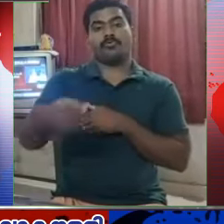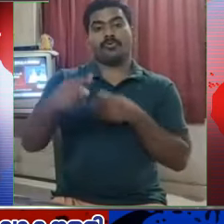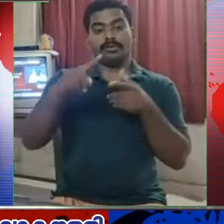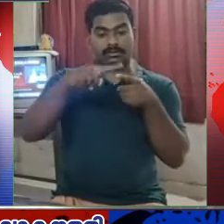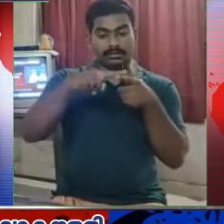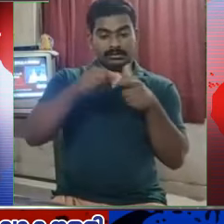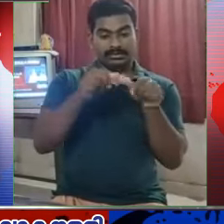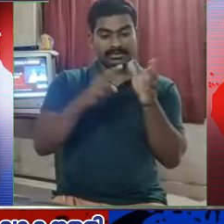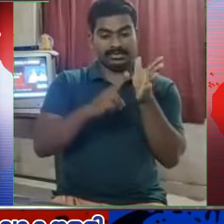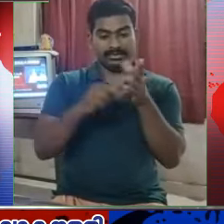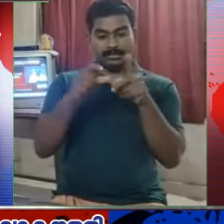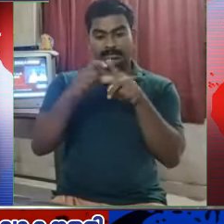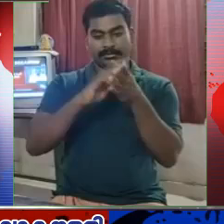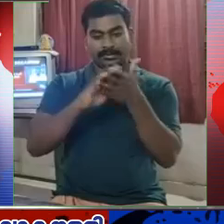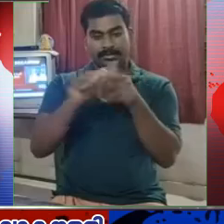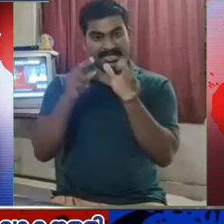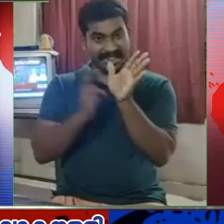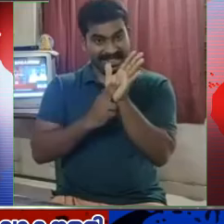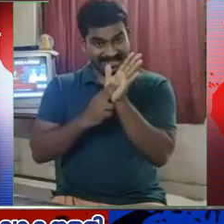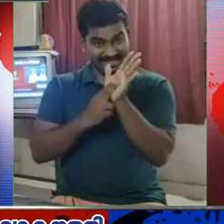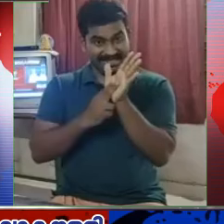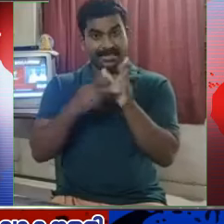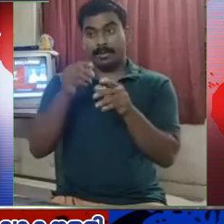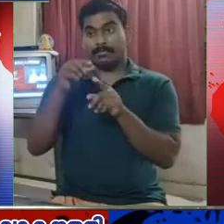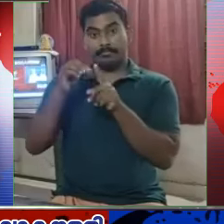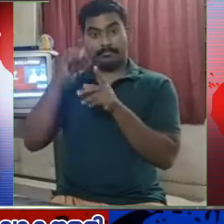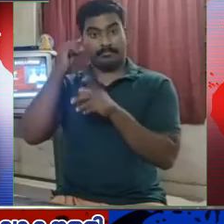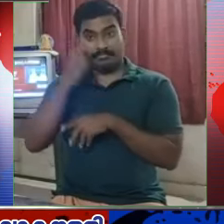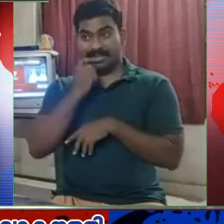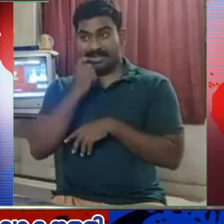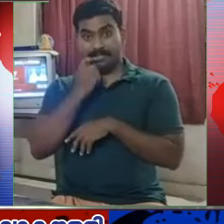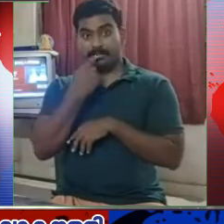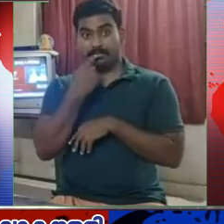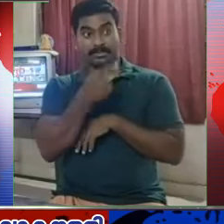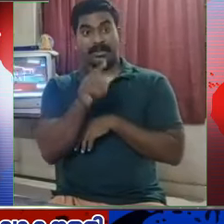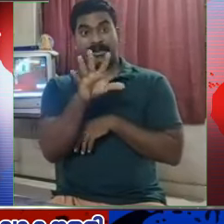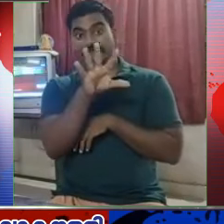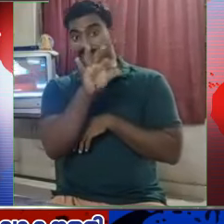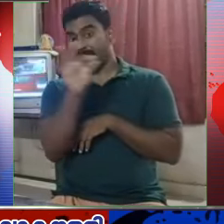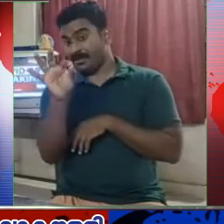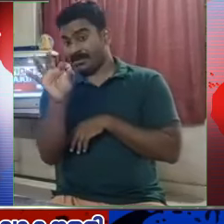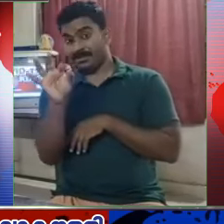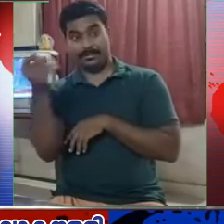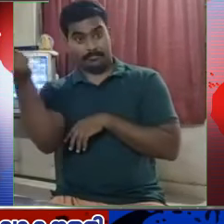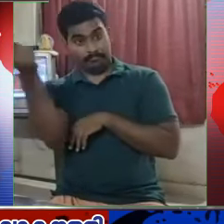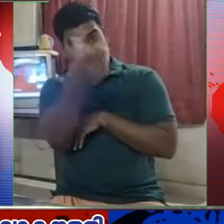മൃദുൽ ഈപ്പൻ, ഡോക്ടർ PA കുമാർ, ഡോക്ടർ ഖദീജ മുംതാസ്,